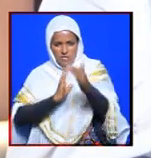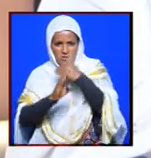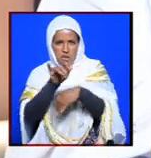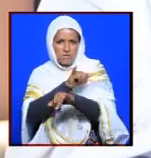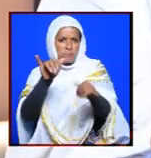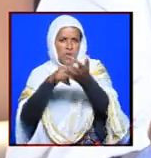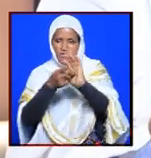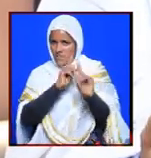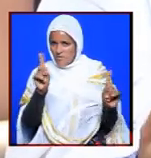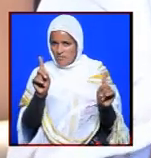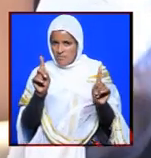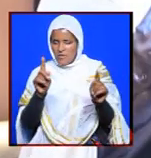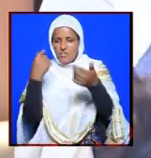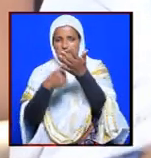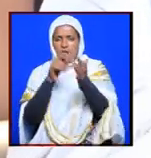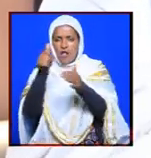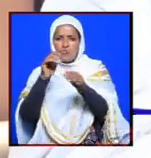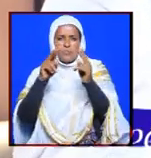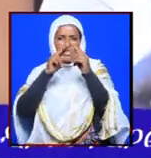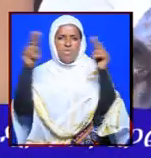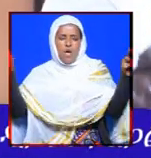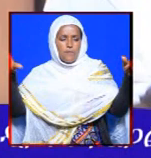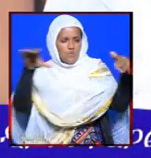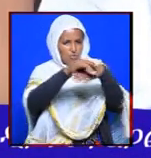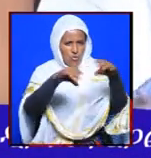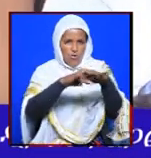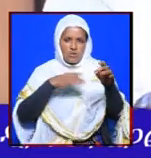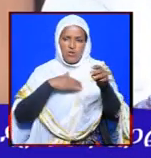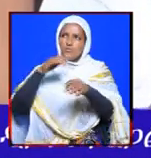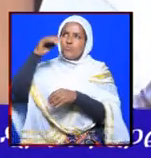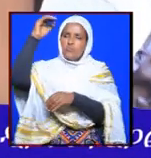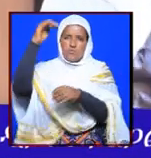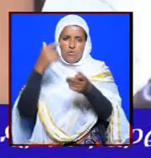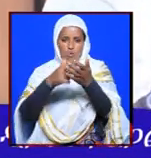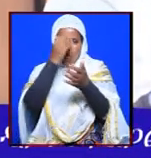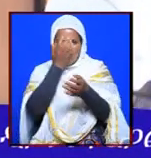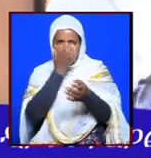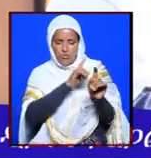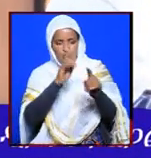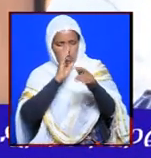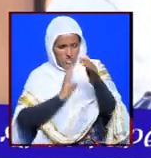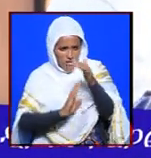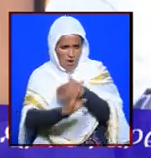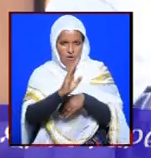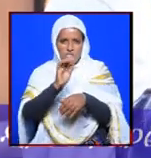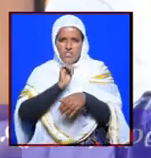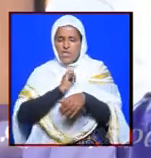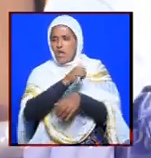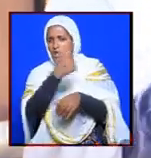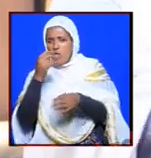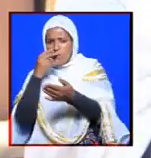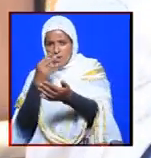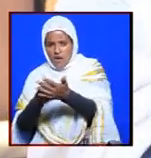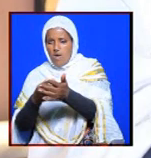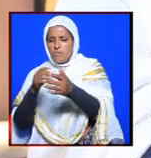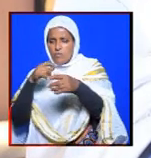ተተና እንዳደለ ለዚህ ነው እነሱ ራሳቸውን በጣም ራሳቸውን ያስተዋውቃሉ፣ ይከባሉ። ኦርቶዶክሳዊ መንፈስ ደግሞ ተተና ነው፣ ስለራስ ሳይሆን